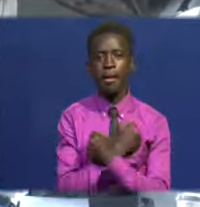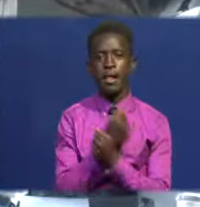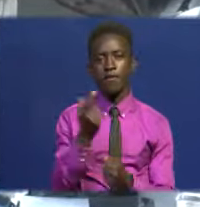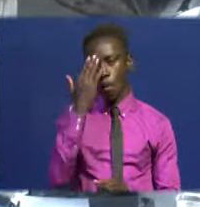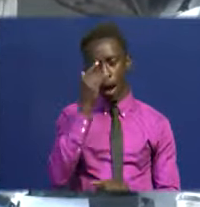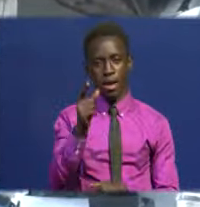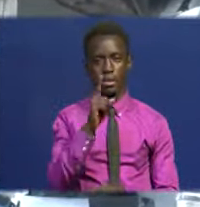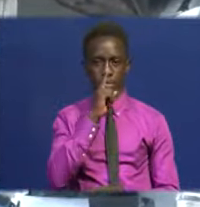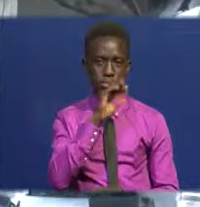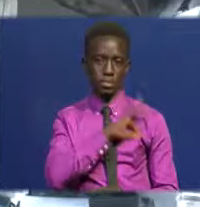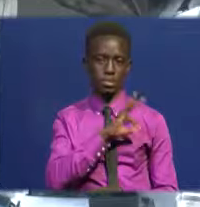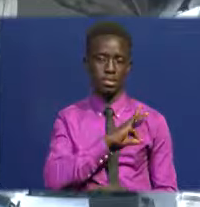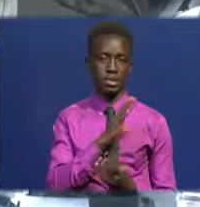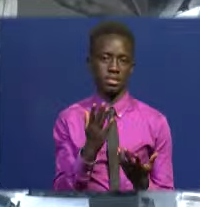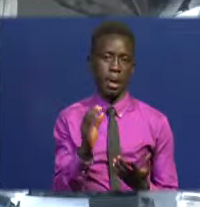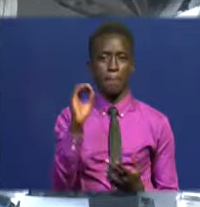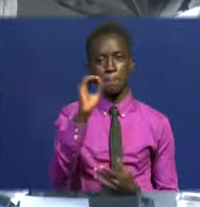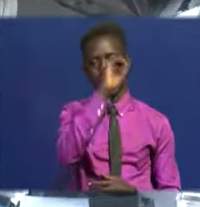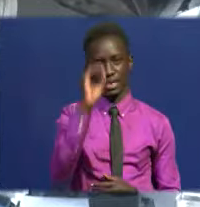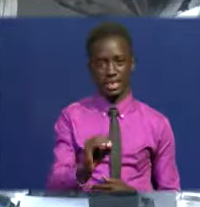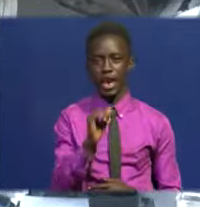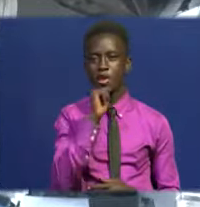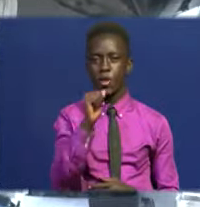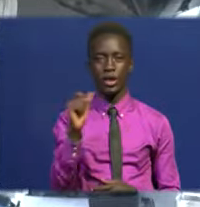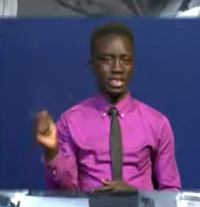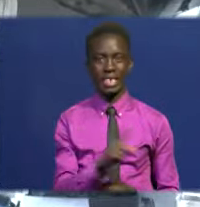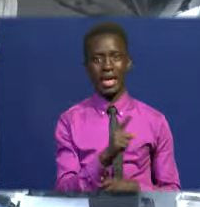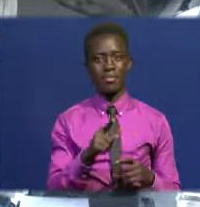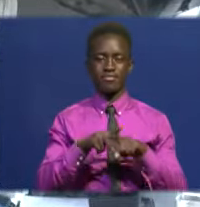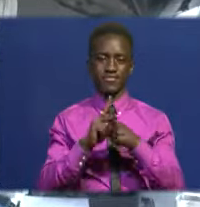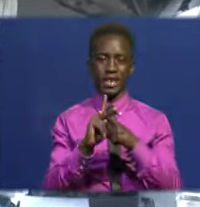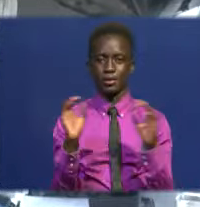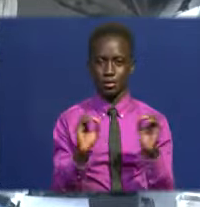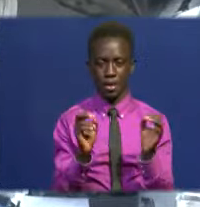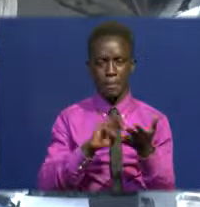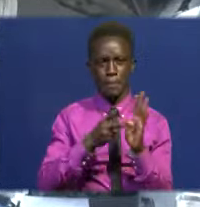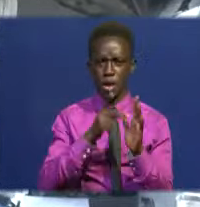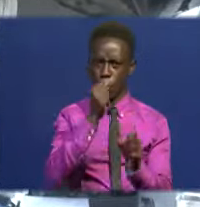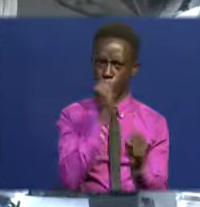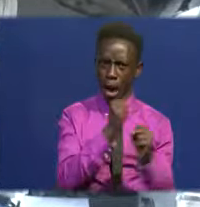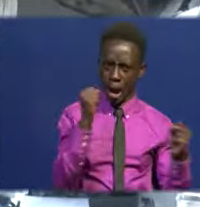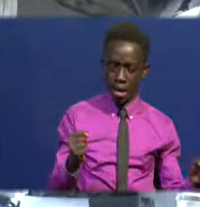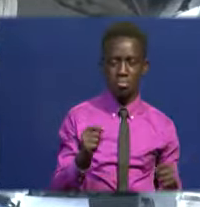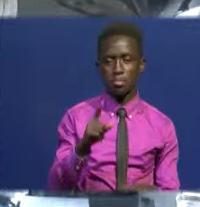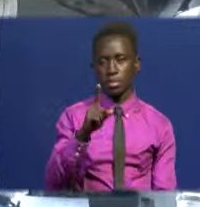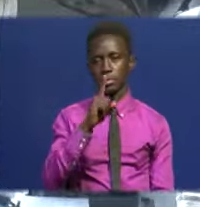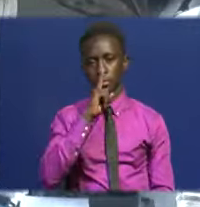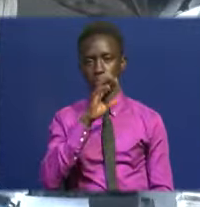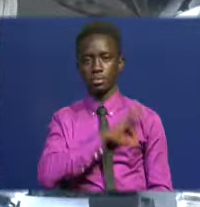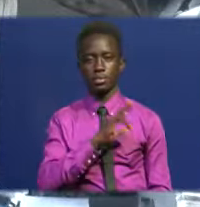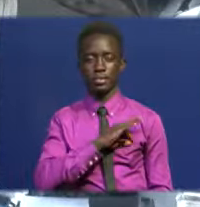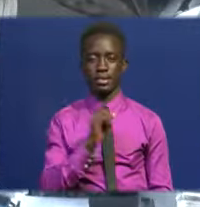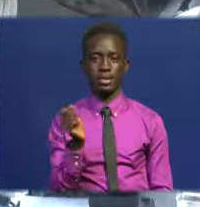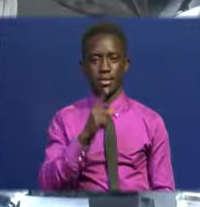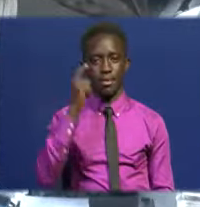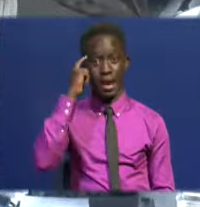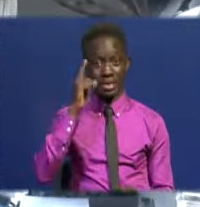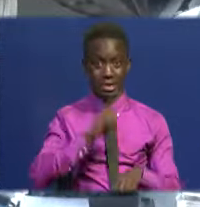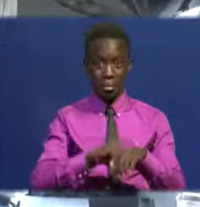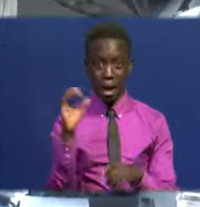commission, si ya mshahara. So ni bidii yako ndio mapato yako yanakuwa juu. So the more unakuwa na makastoma